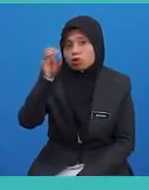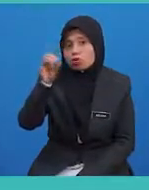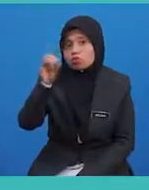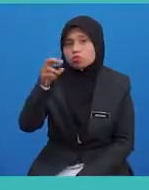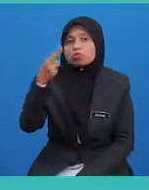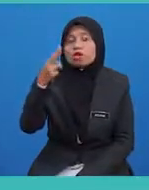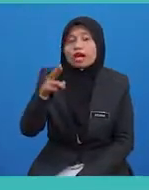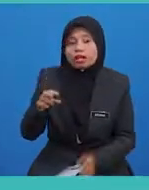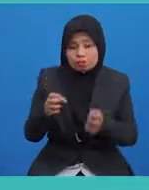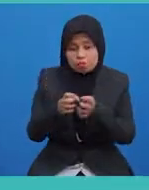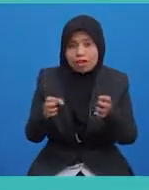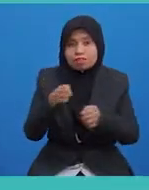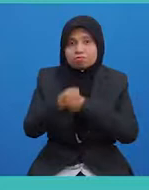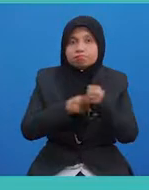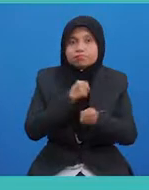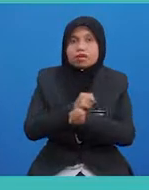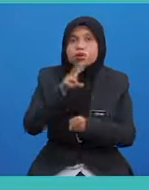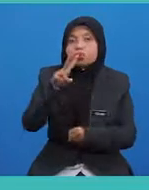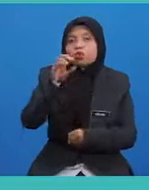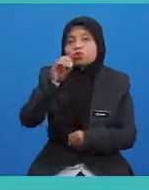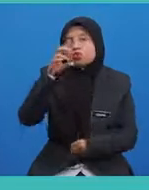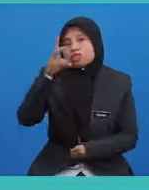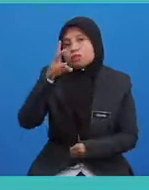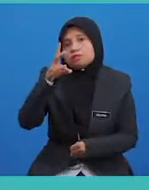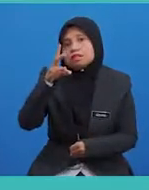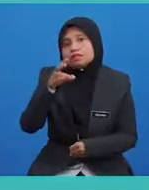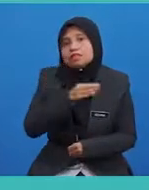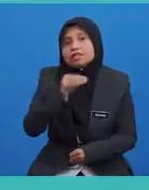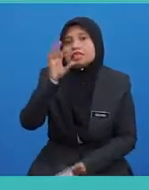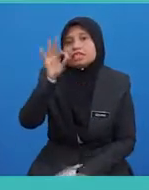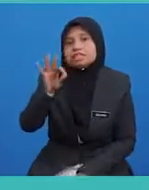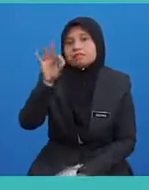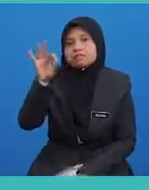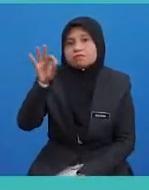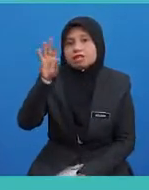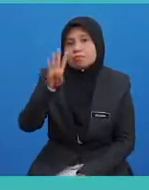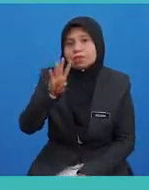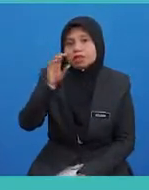91,010,000 hektar pada tahun 2017 dan